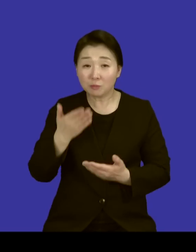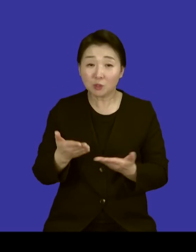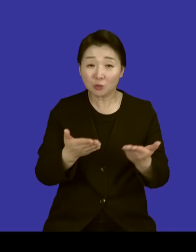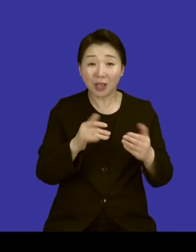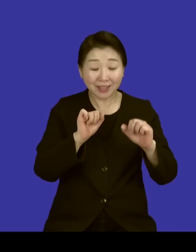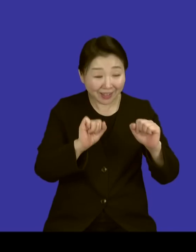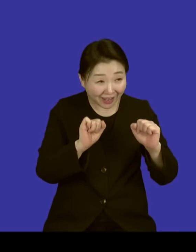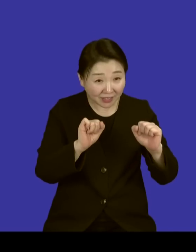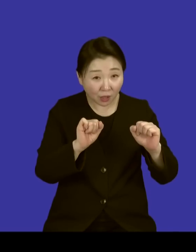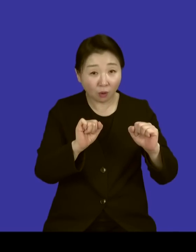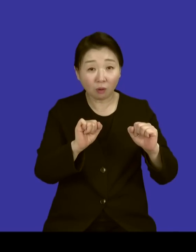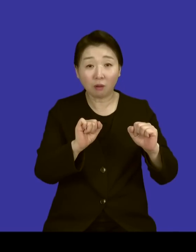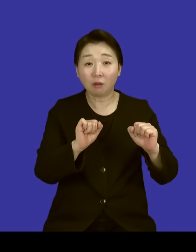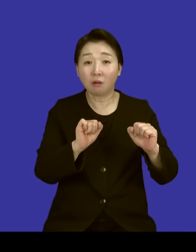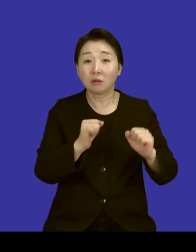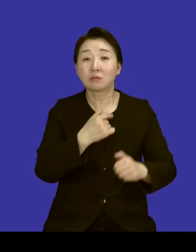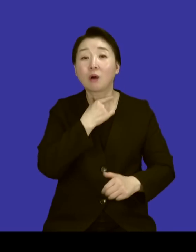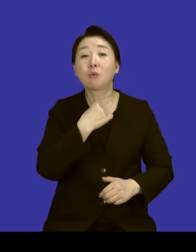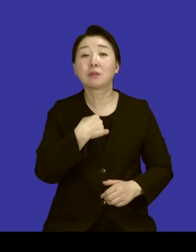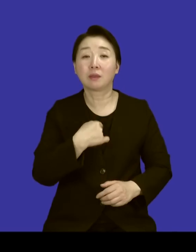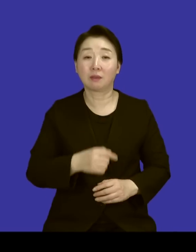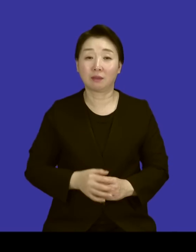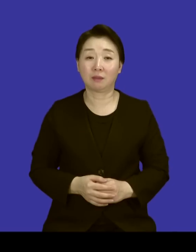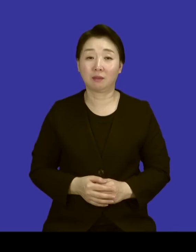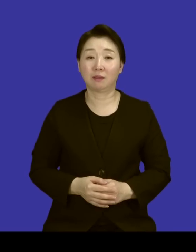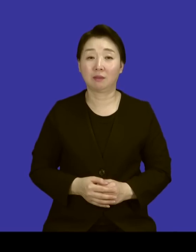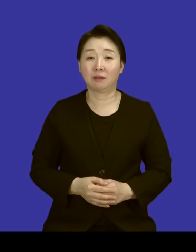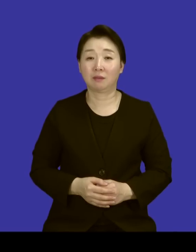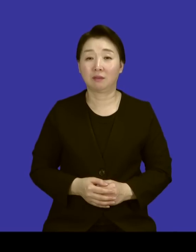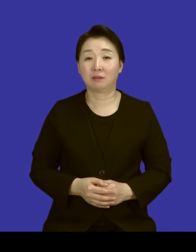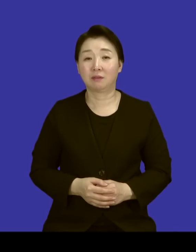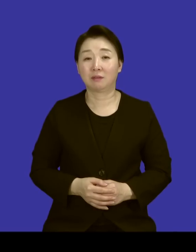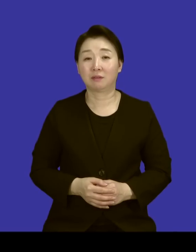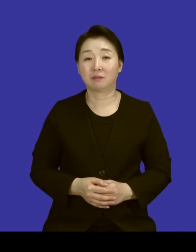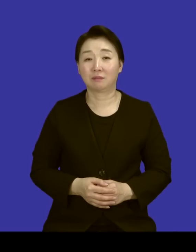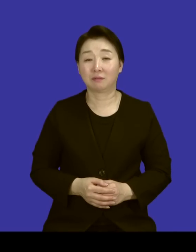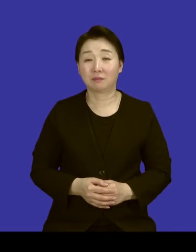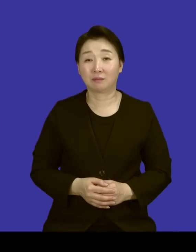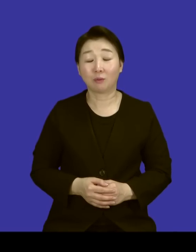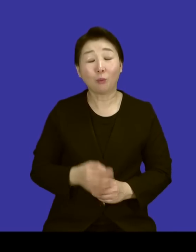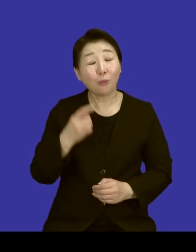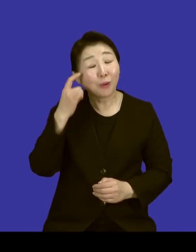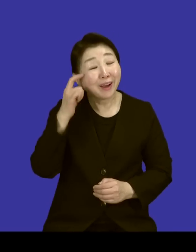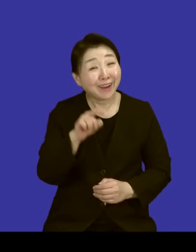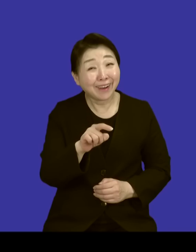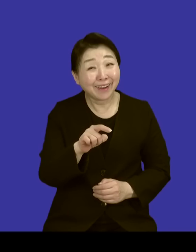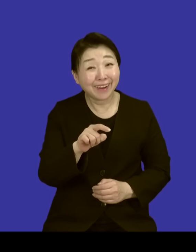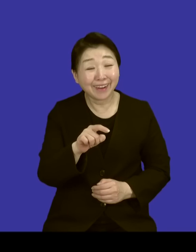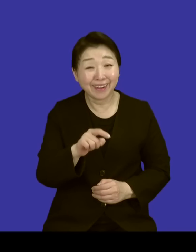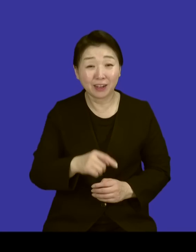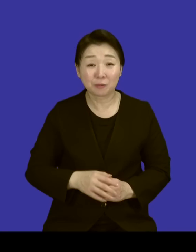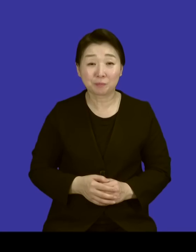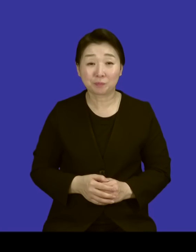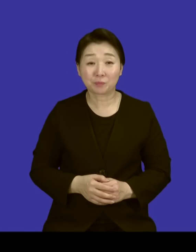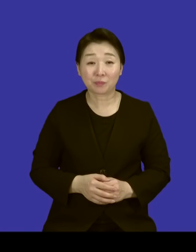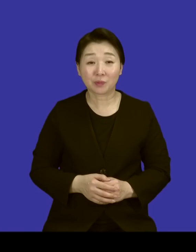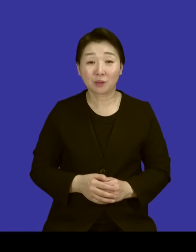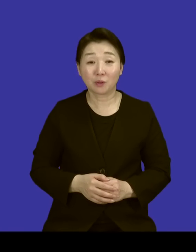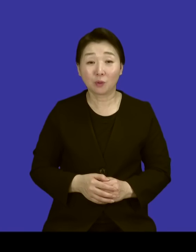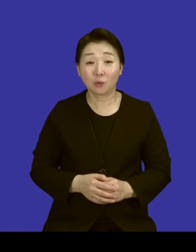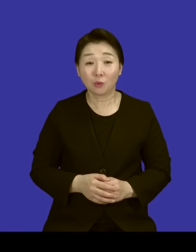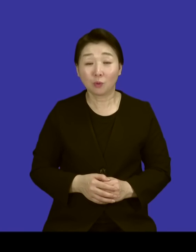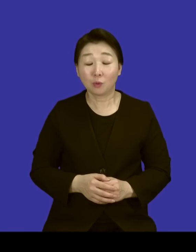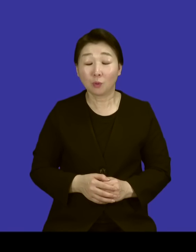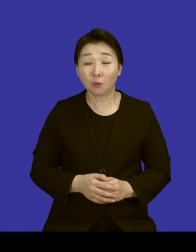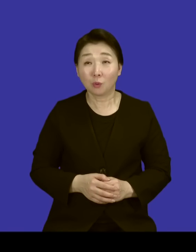안녕히 가세요 뭐 이게 너무 하고 싶은 거예요. 네. 언제부터 약간 먹방을 보셔서 그러신 거예요? 아니요. 아니, 뭐 미국에서 그때 먹방 그렇게